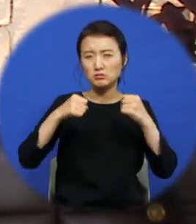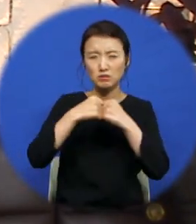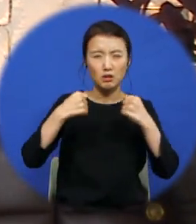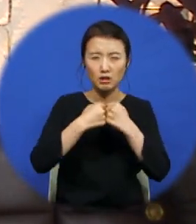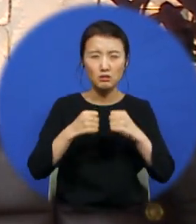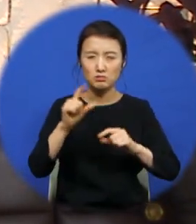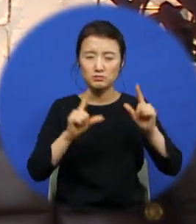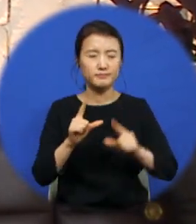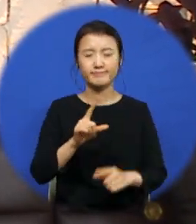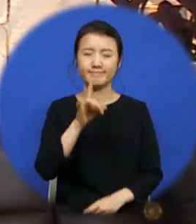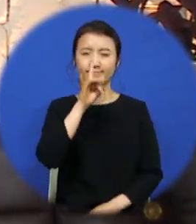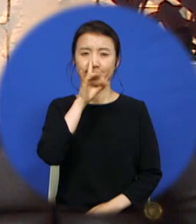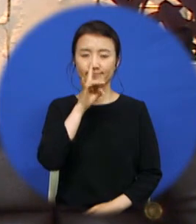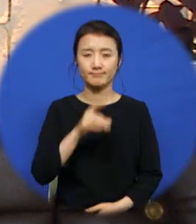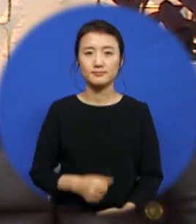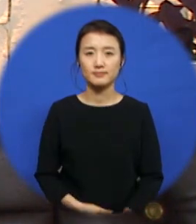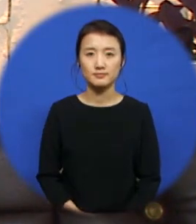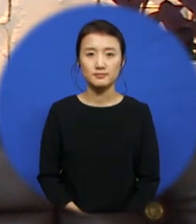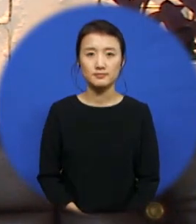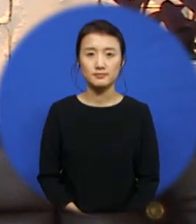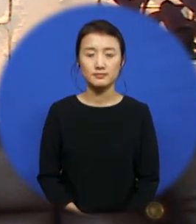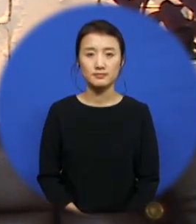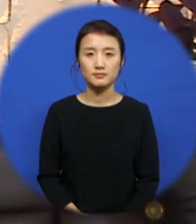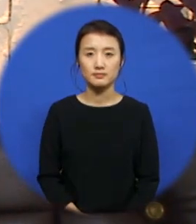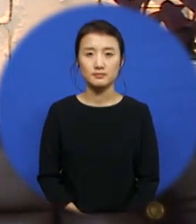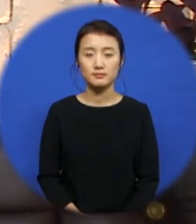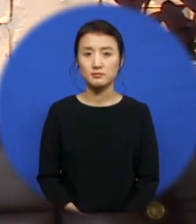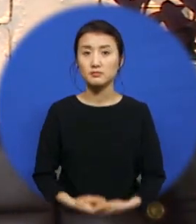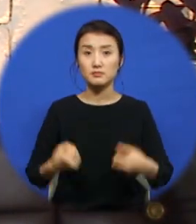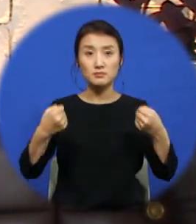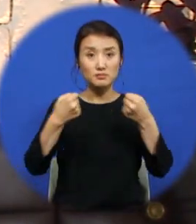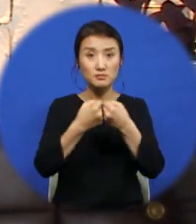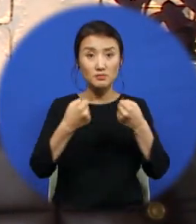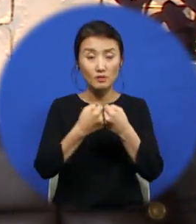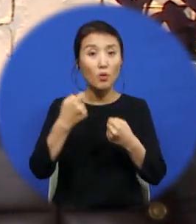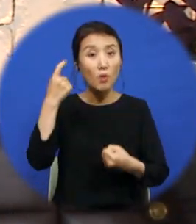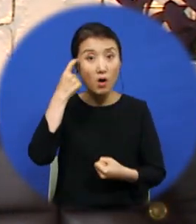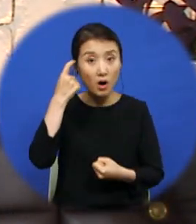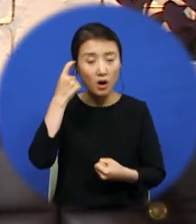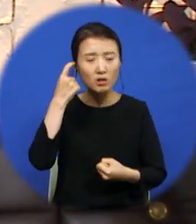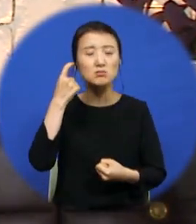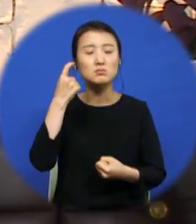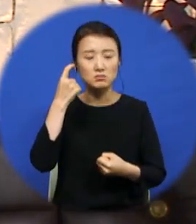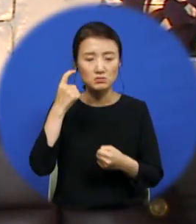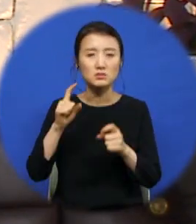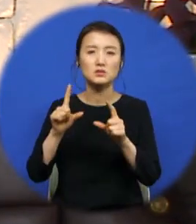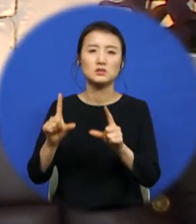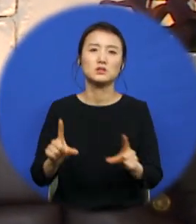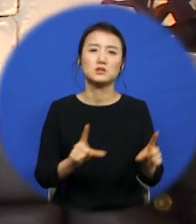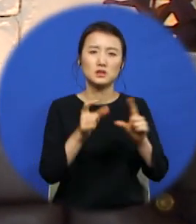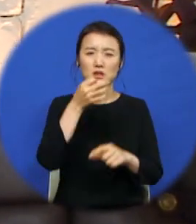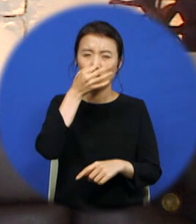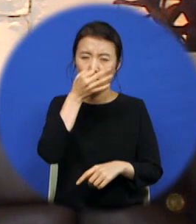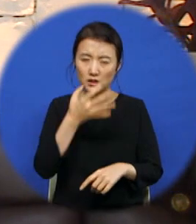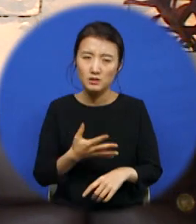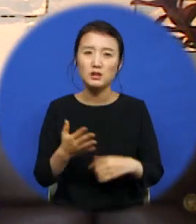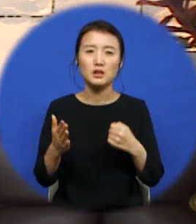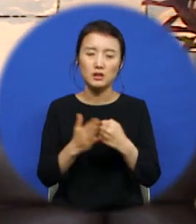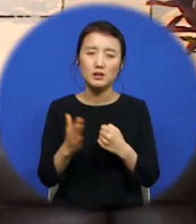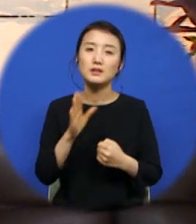거예요 예 예 여러분 왜 싸운 야 삶이 힘든 것도 있지만 예 곡이란 목표가 없는